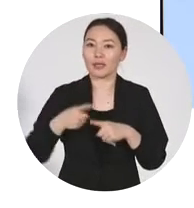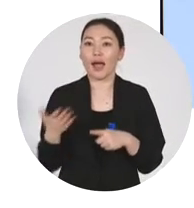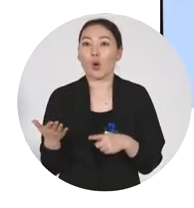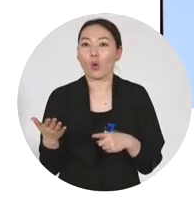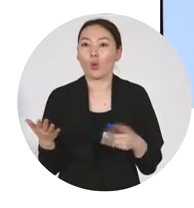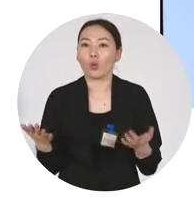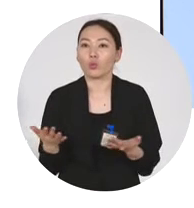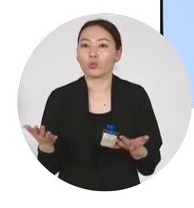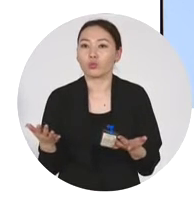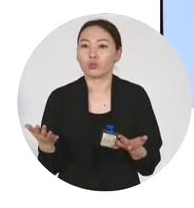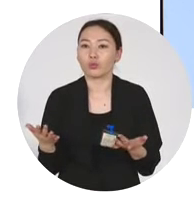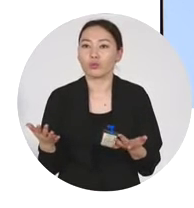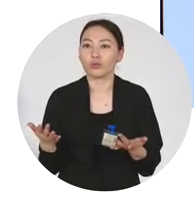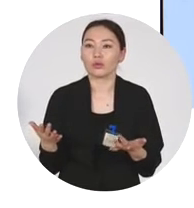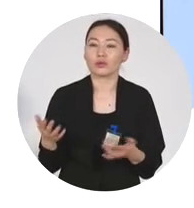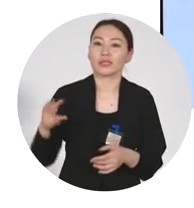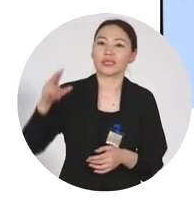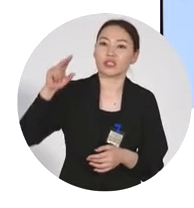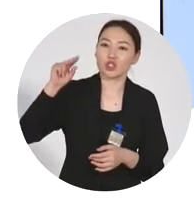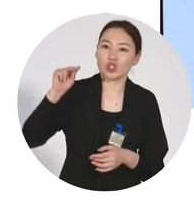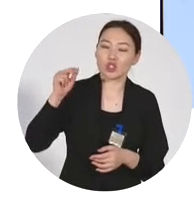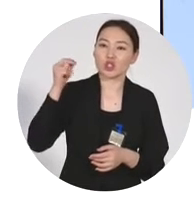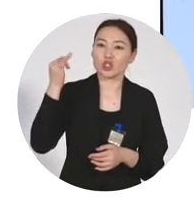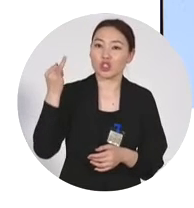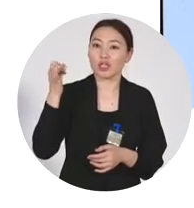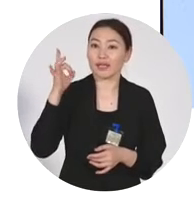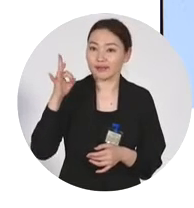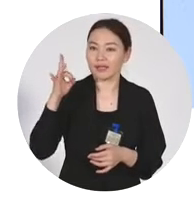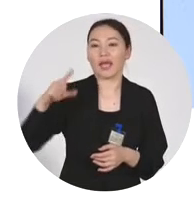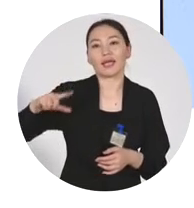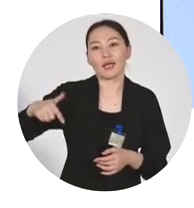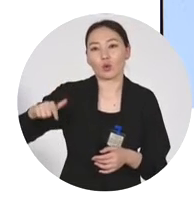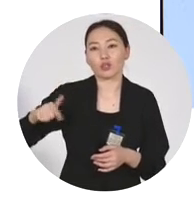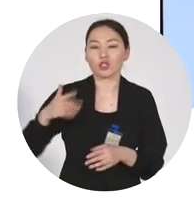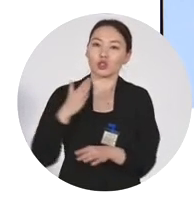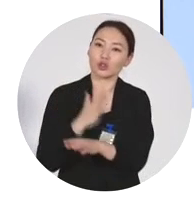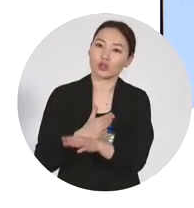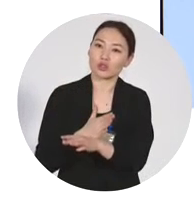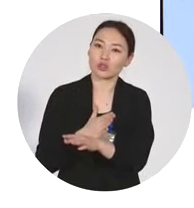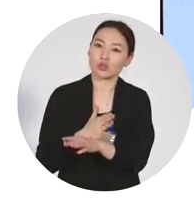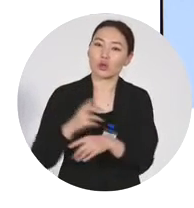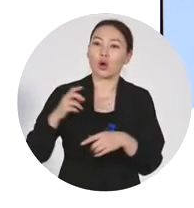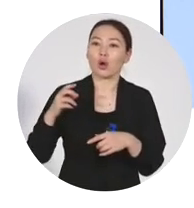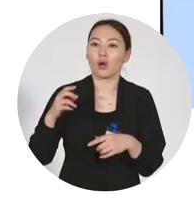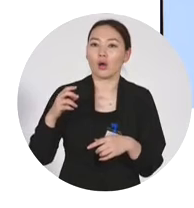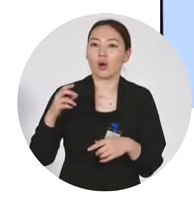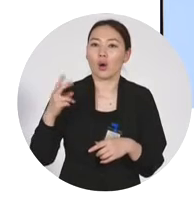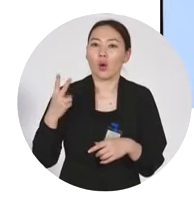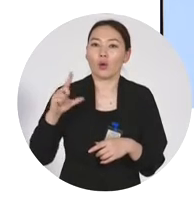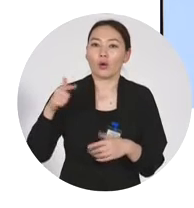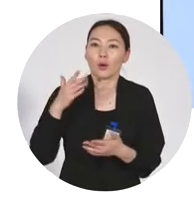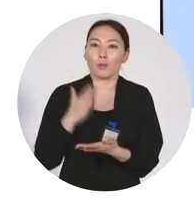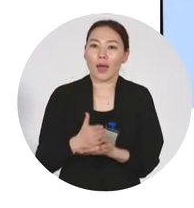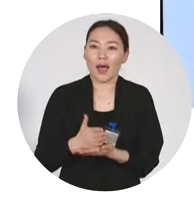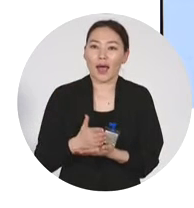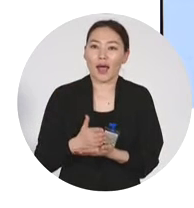За тэгэхээр гэвэлчээр төгссөн байгаа энэ бол хувилгач үсгээр ихсэн нөхцөл учраас энд гидс чирэх хэрэгтэй юм а. Тэгэхээр